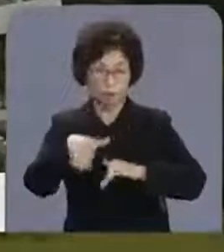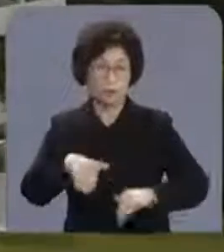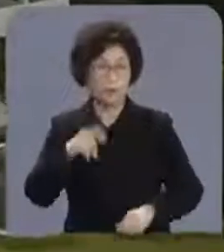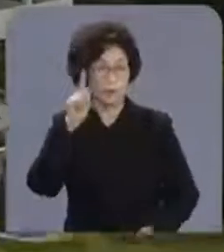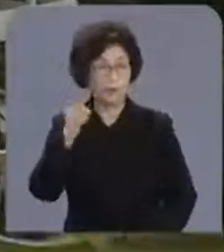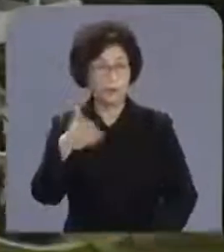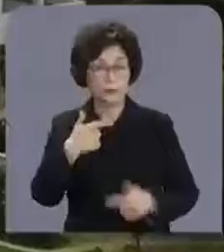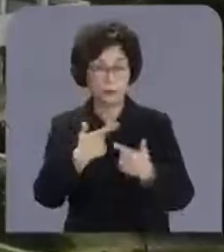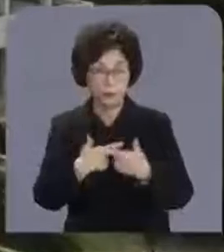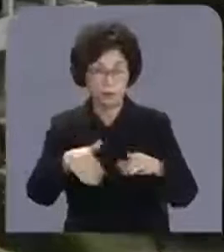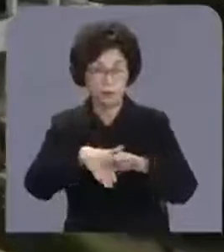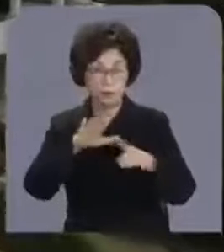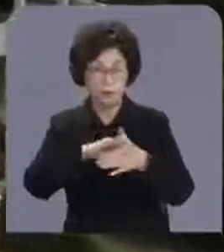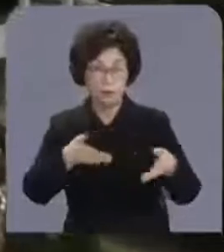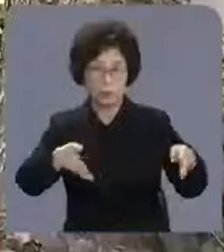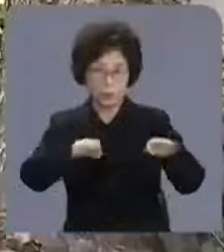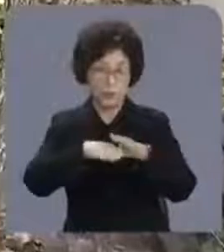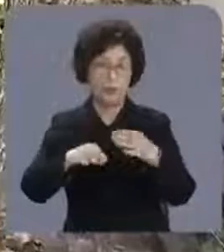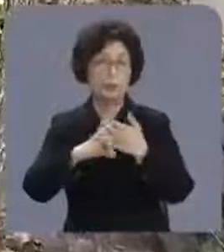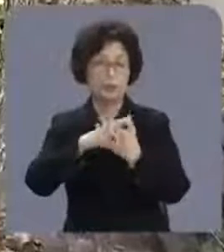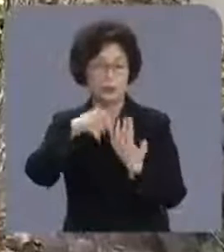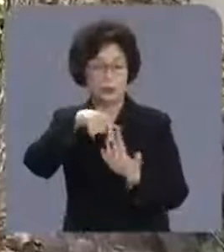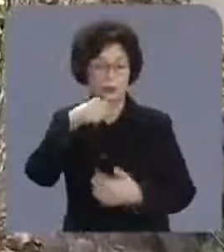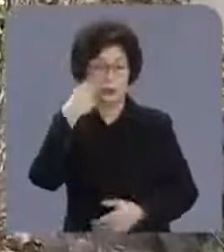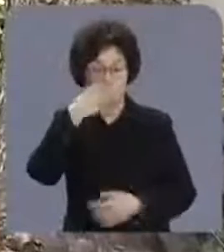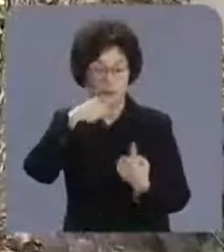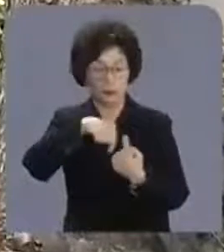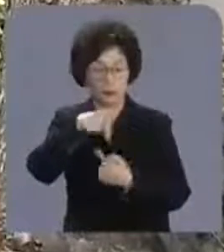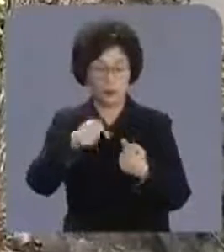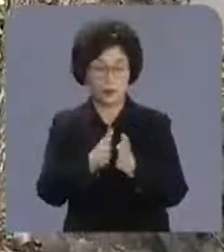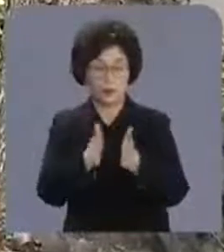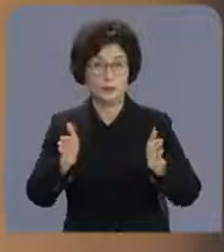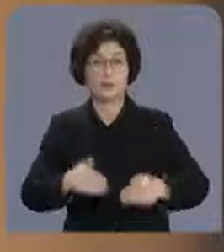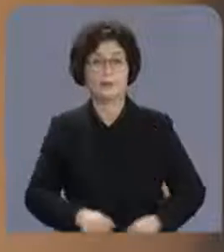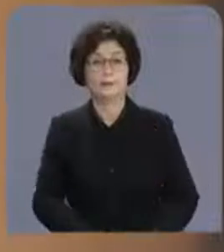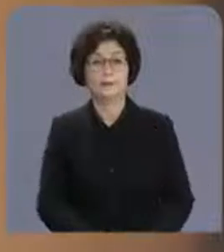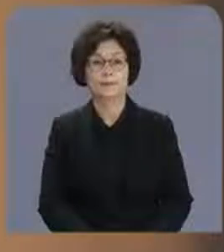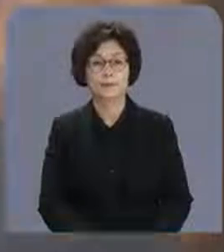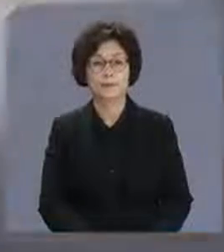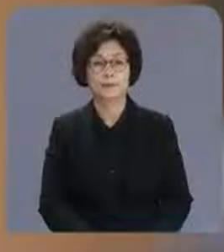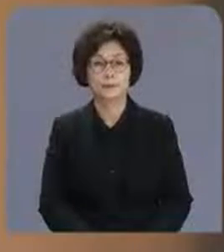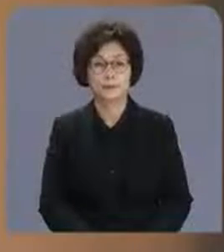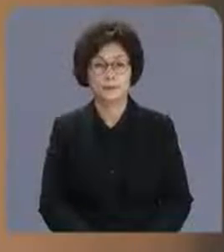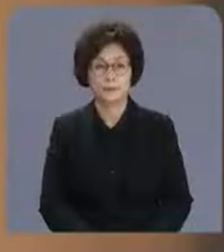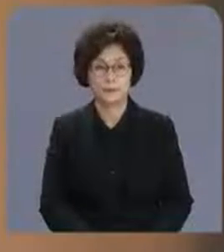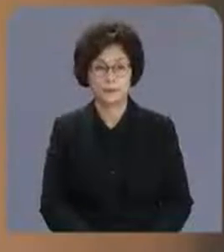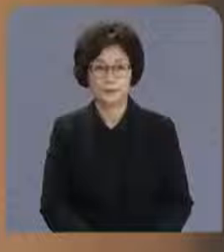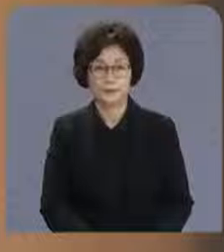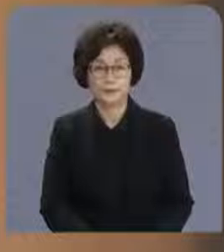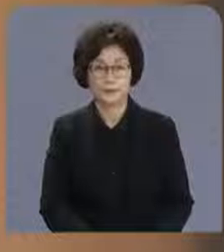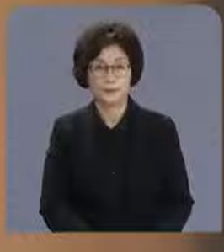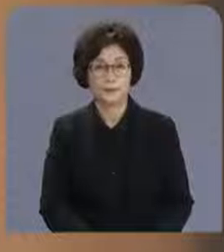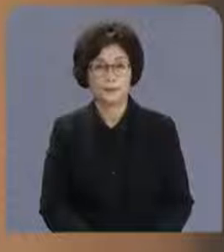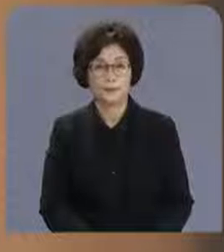내일부터는 부산문화회관에서도 임시선별검사소 운영을 시작합니다. KBS 뉴스 이준석입니다.